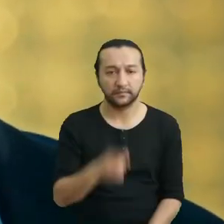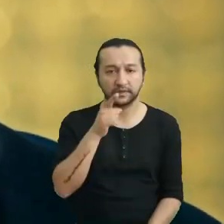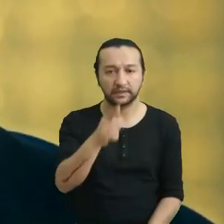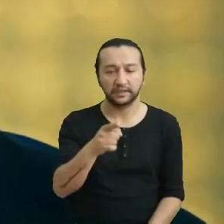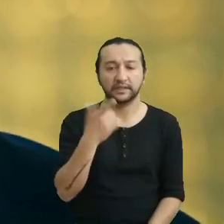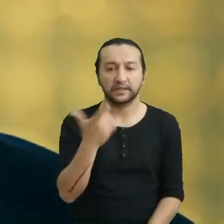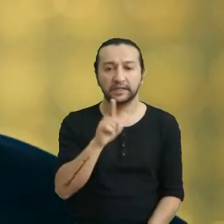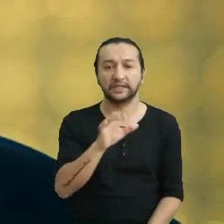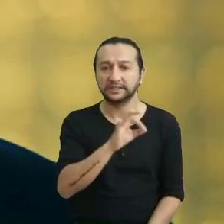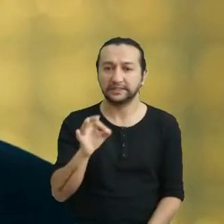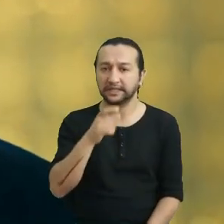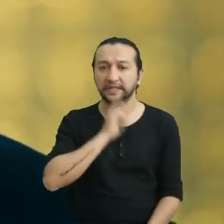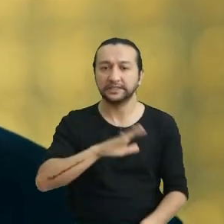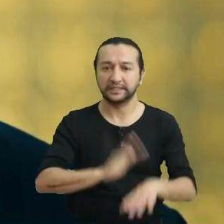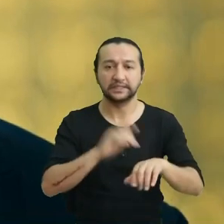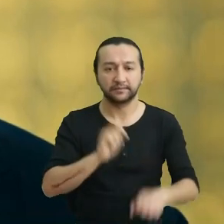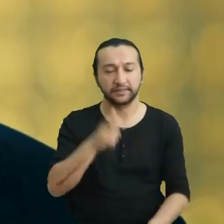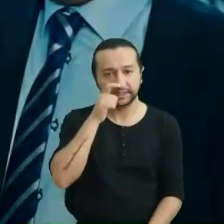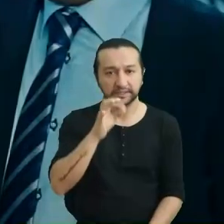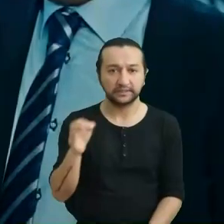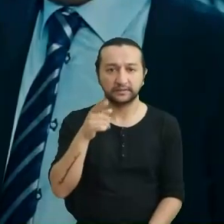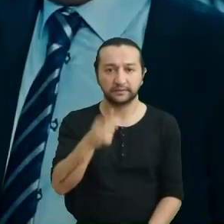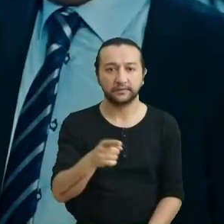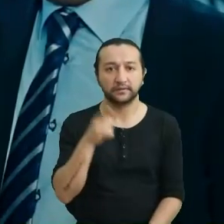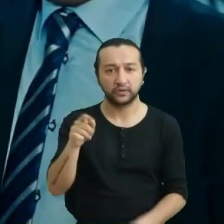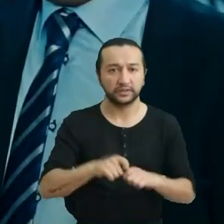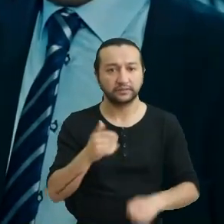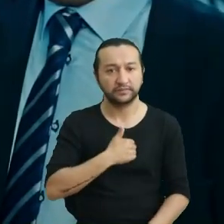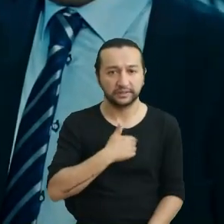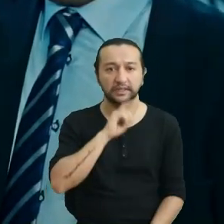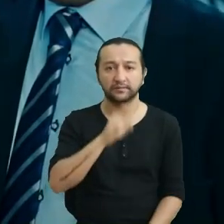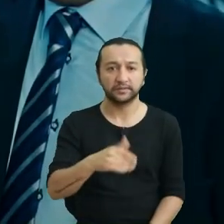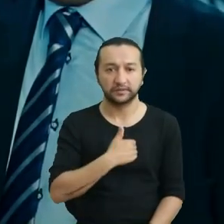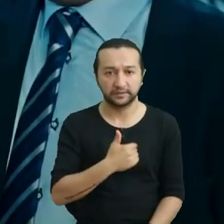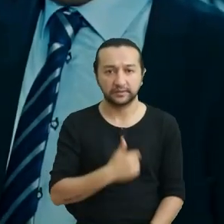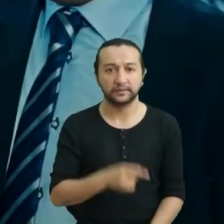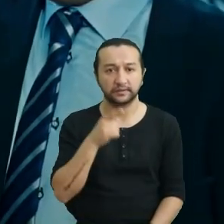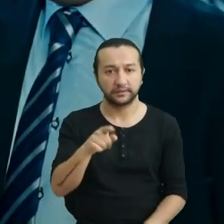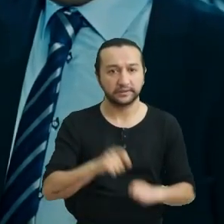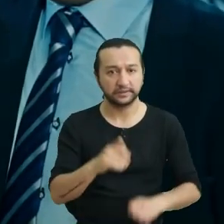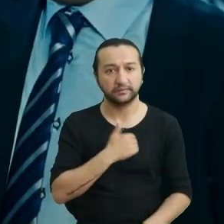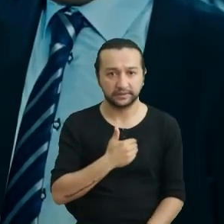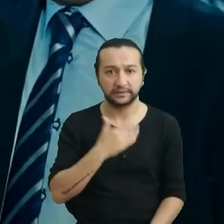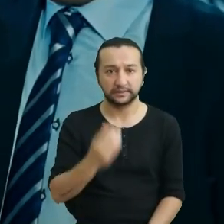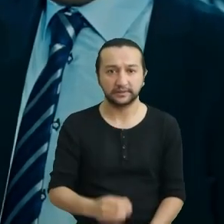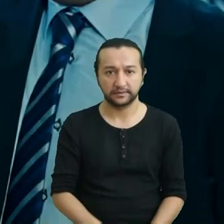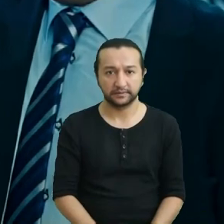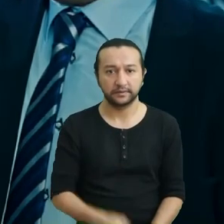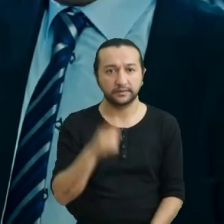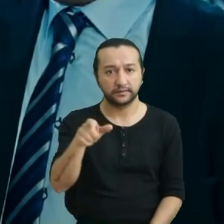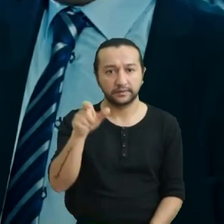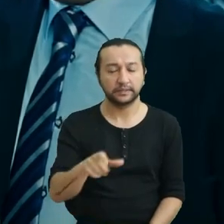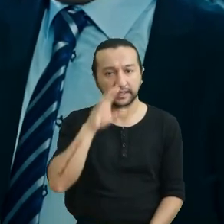Sen de ihtiyatsızlık ettin Rasim. O iş bende amca. O iş bende.